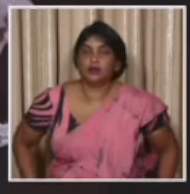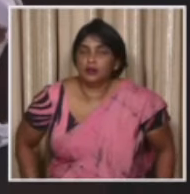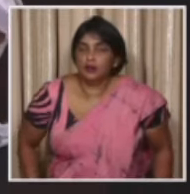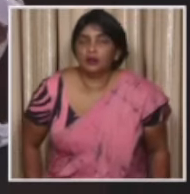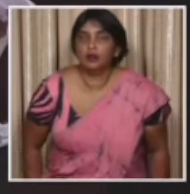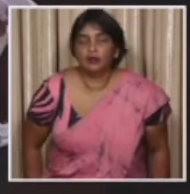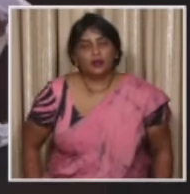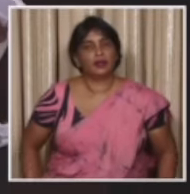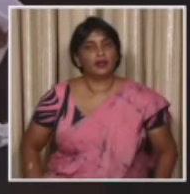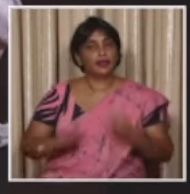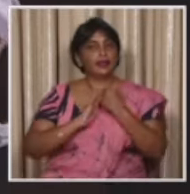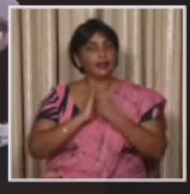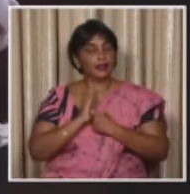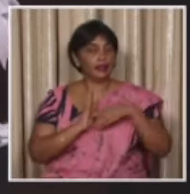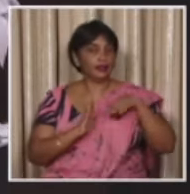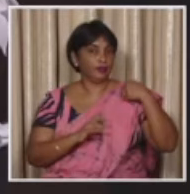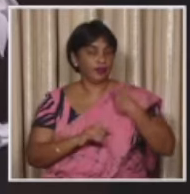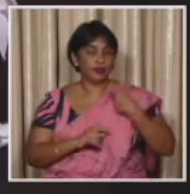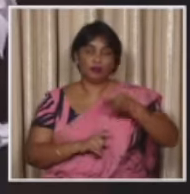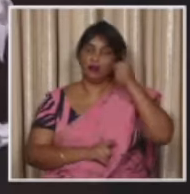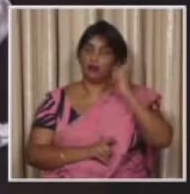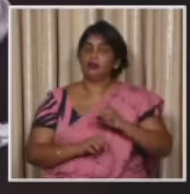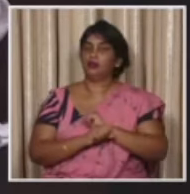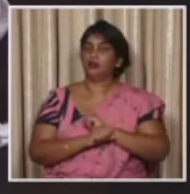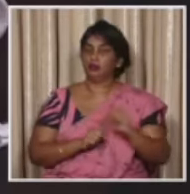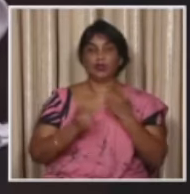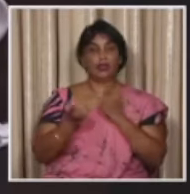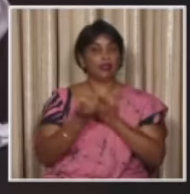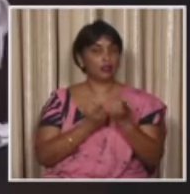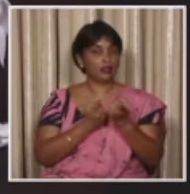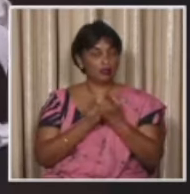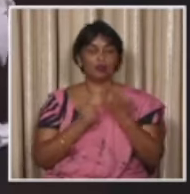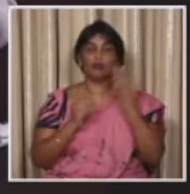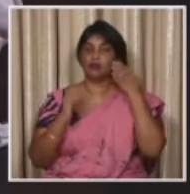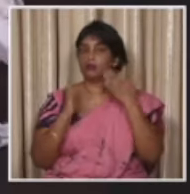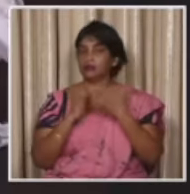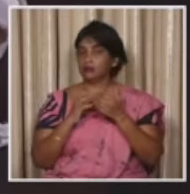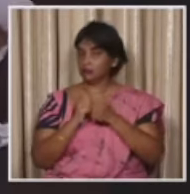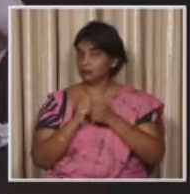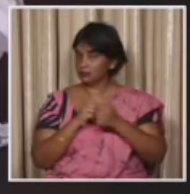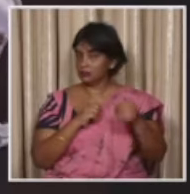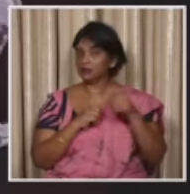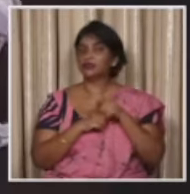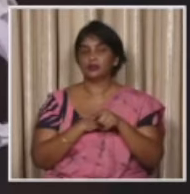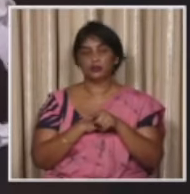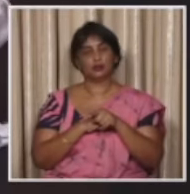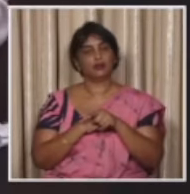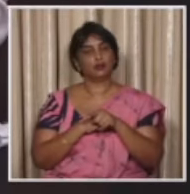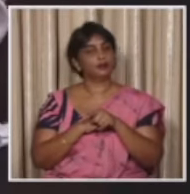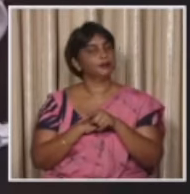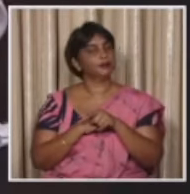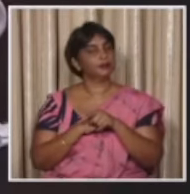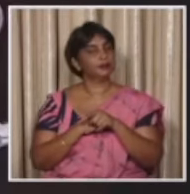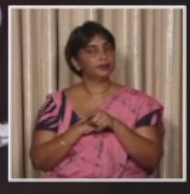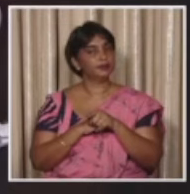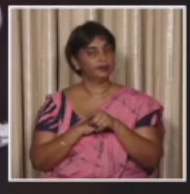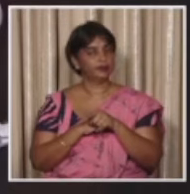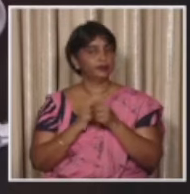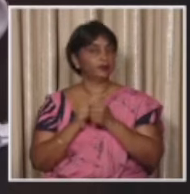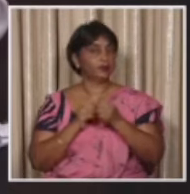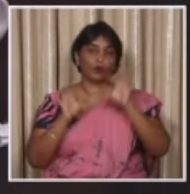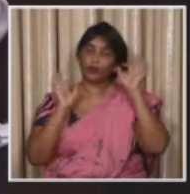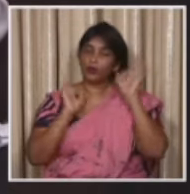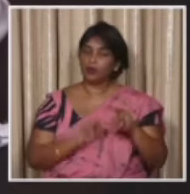නීතිපති අනුමැතියකින් තොරව තරඟකාරී බිඩින් ක්‍රමයකට කම්පිටිටිව් බිඩින් ක්‍රමයකට යන්නේ